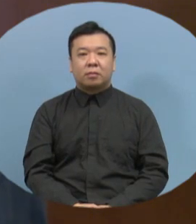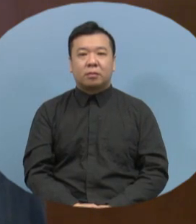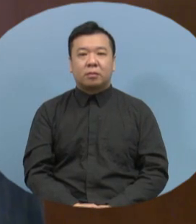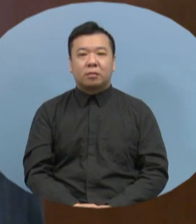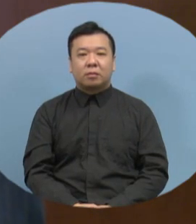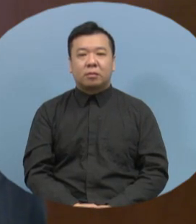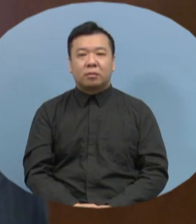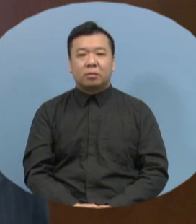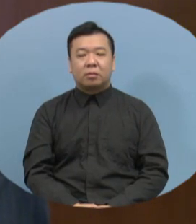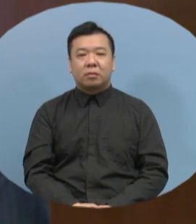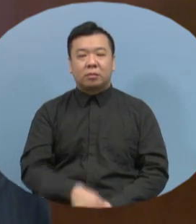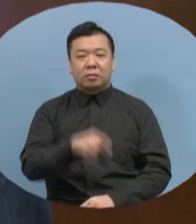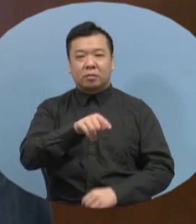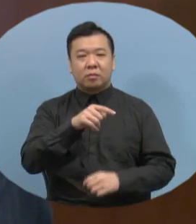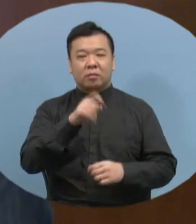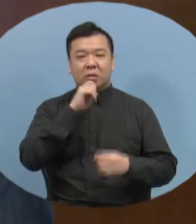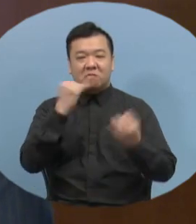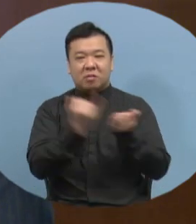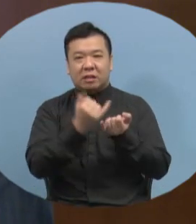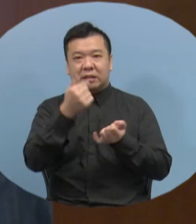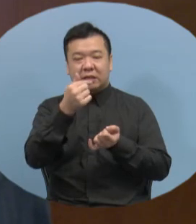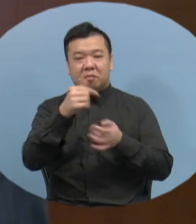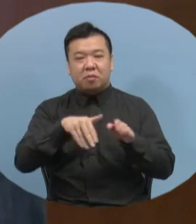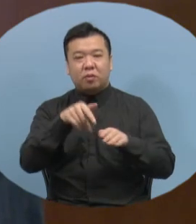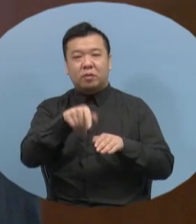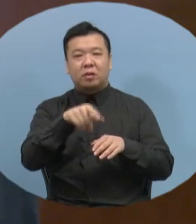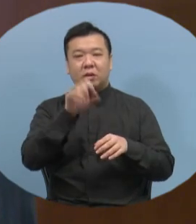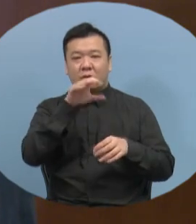攬炒十部曲裏面講到